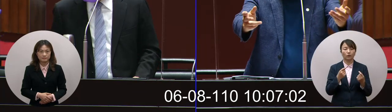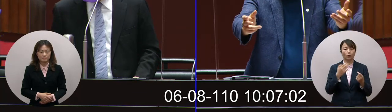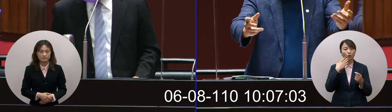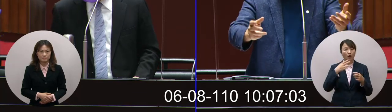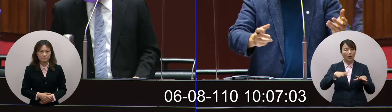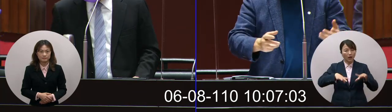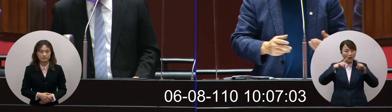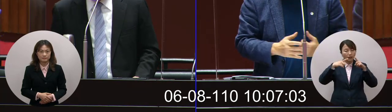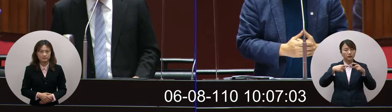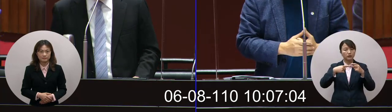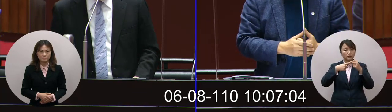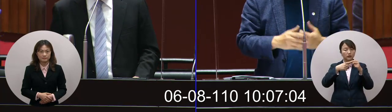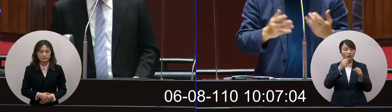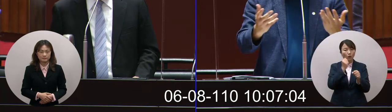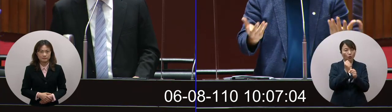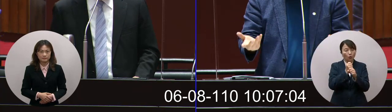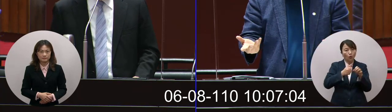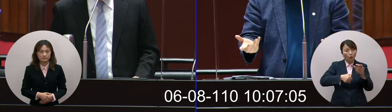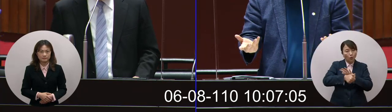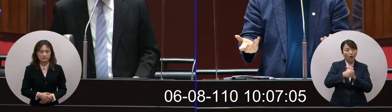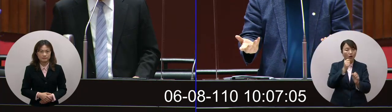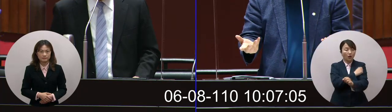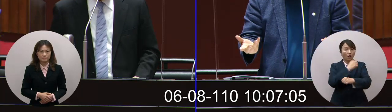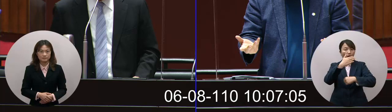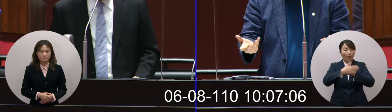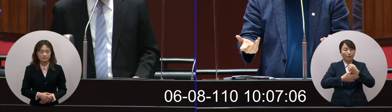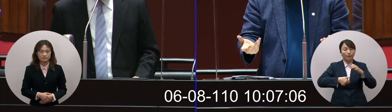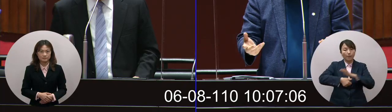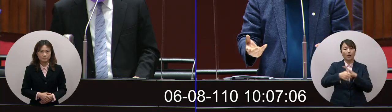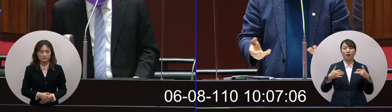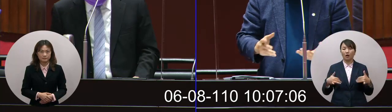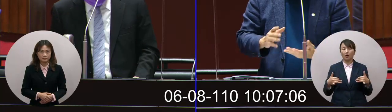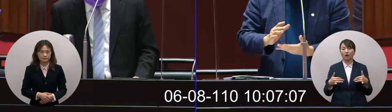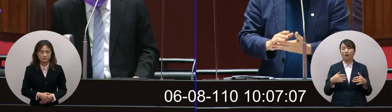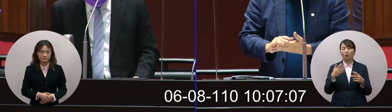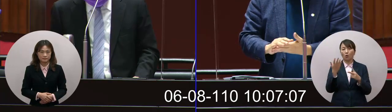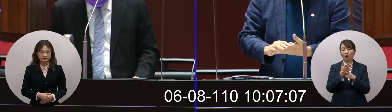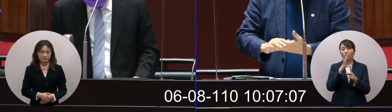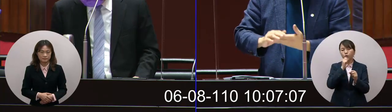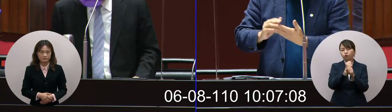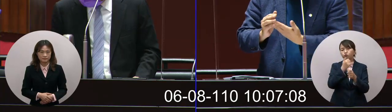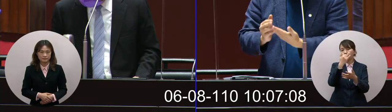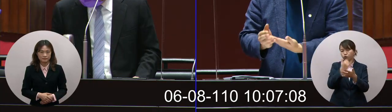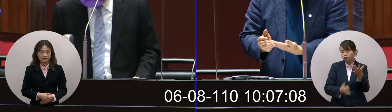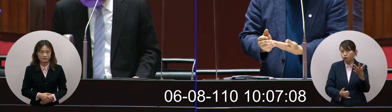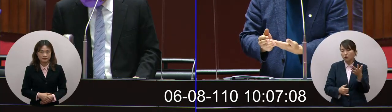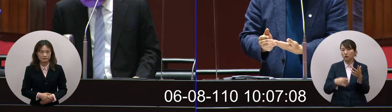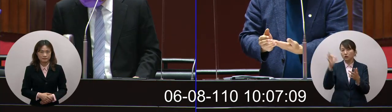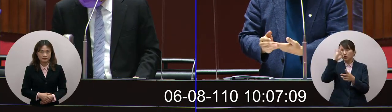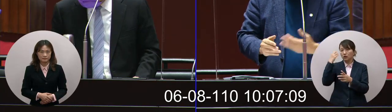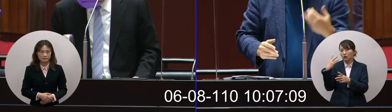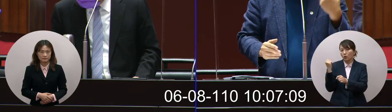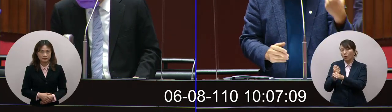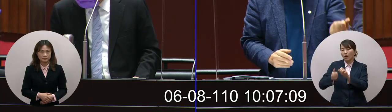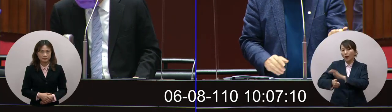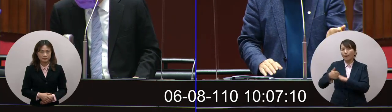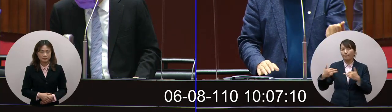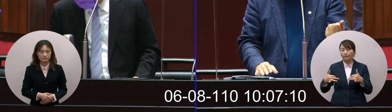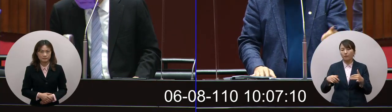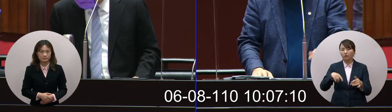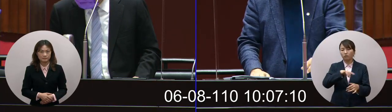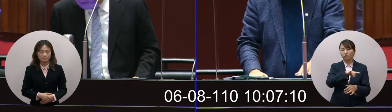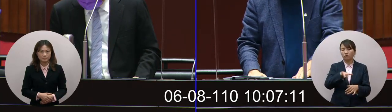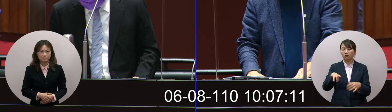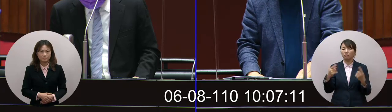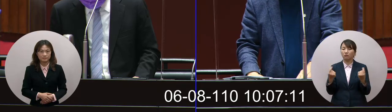第一次、就业无加入劳保的劳工，啊是离职还有没有新工作的劳工，那、这一些